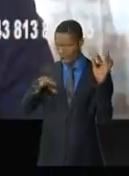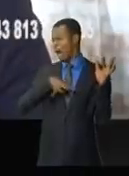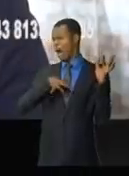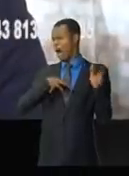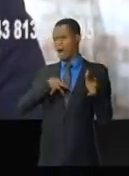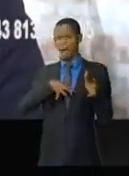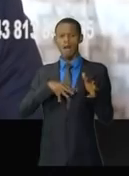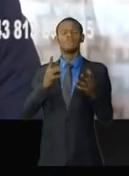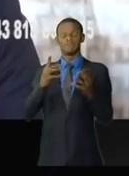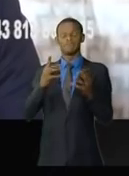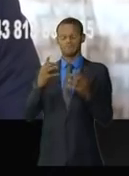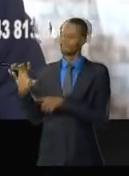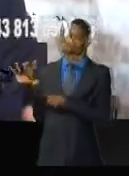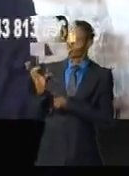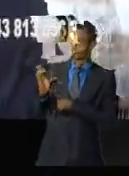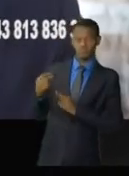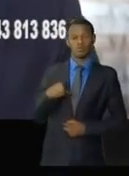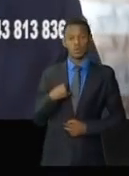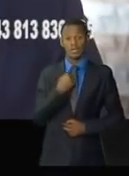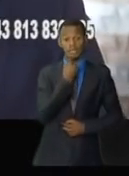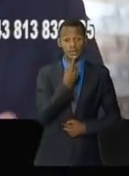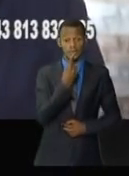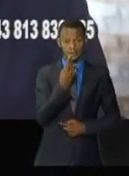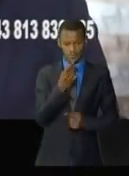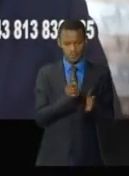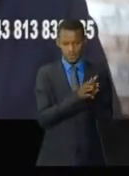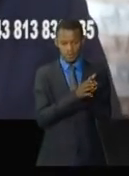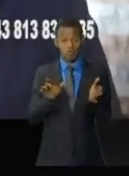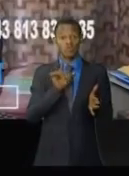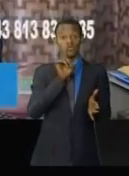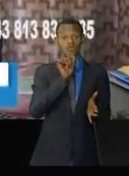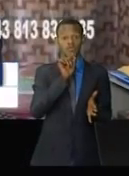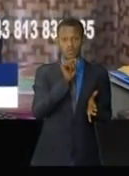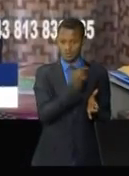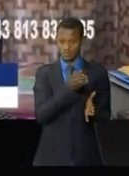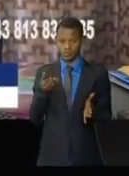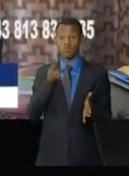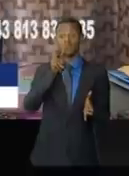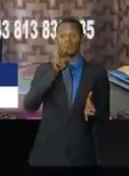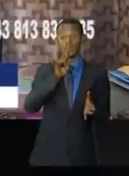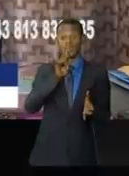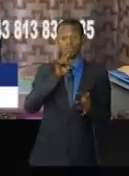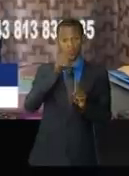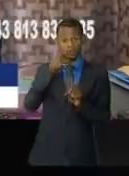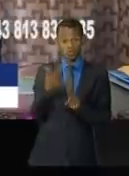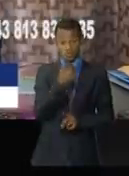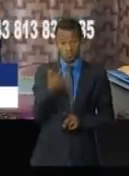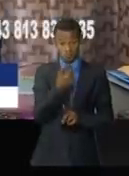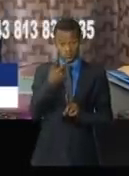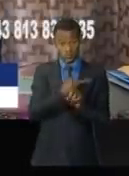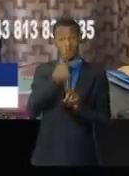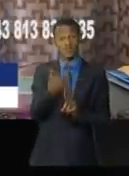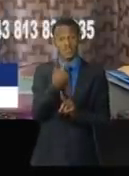du 20 février jusqu'au 28, nous allons recruter et récupérer ces enfants dans des Kuluna. Alors, venez vers